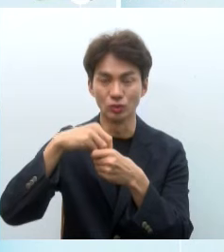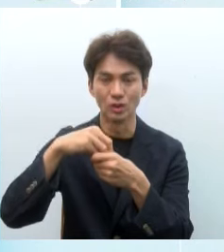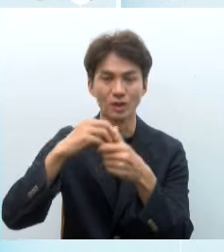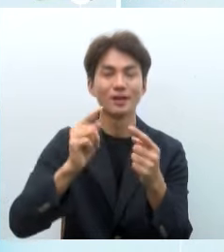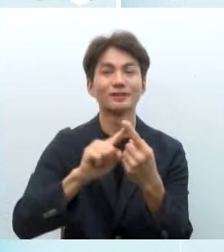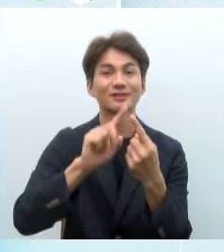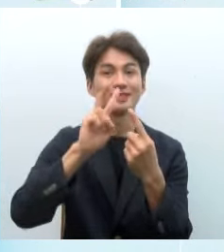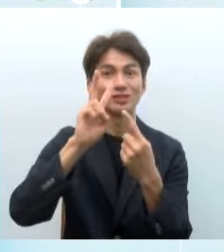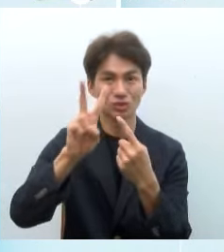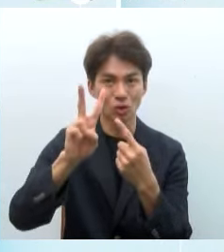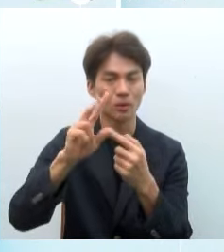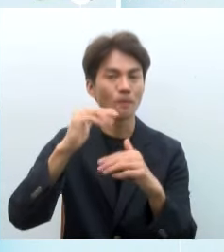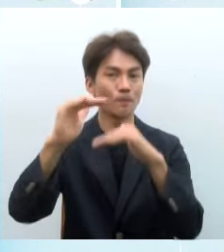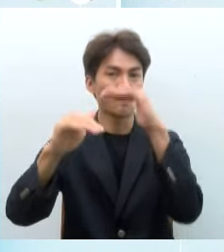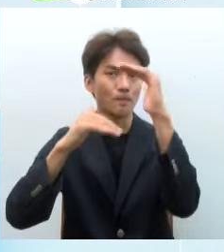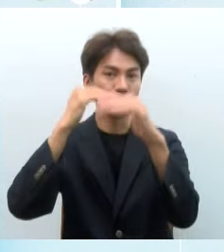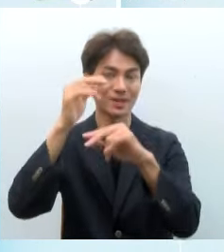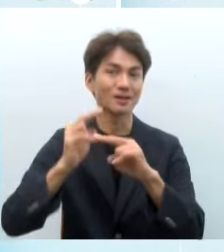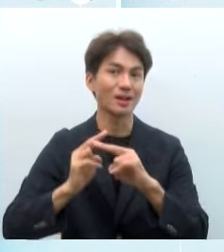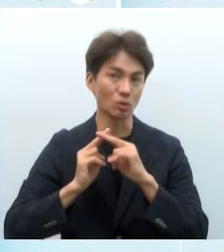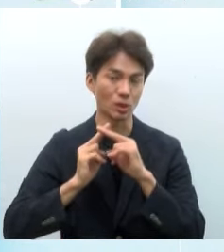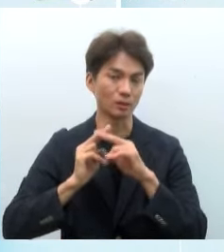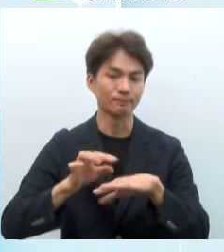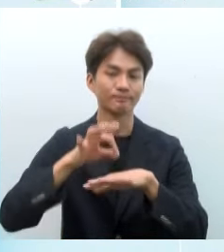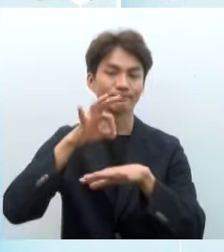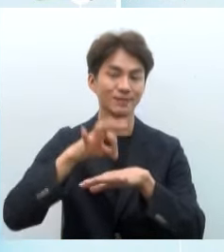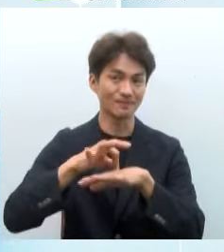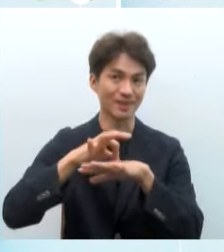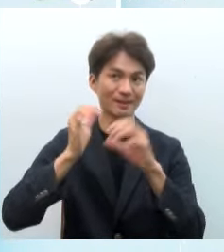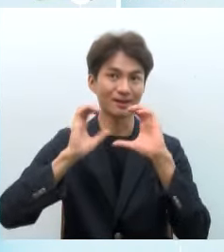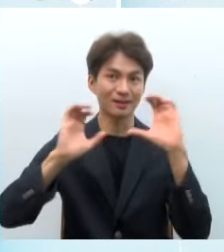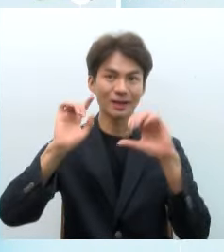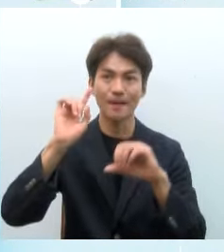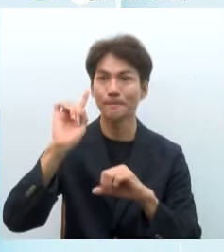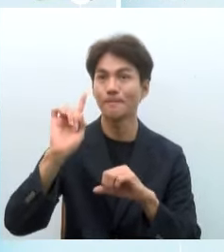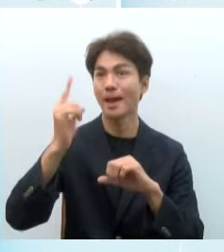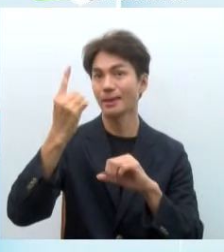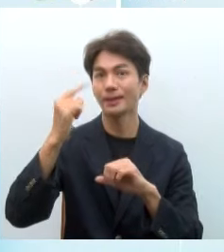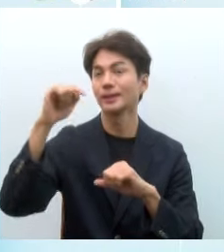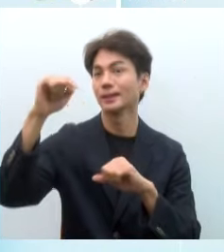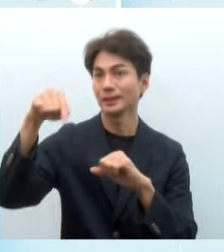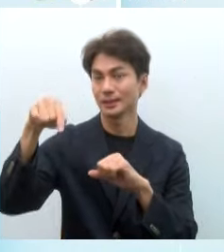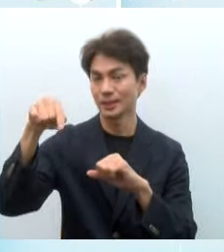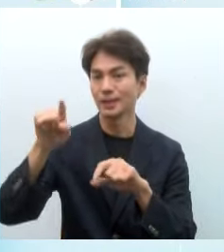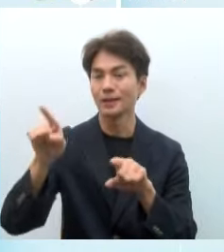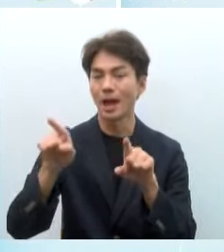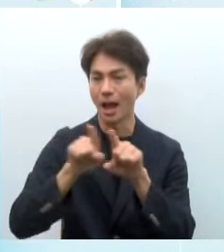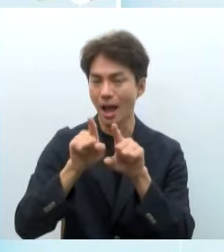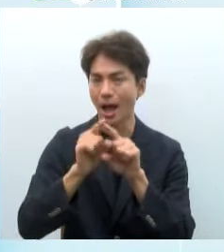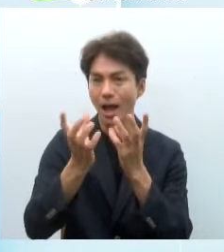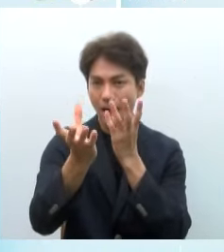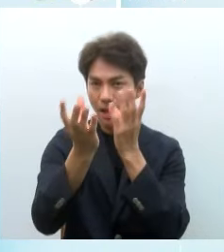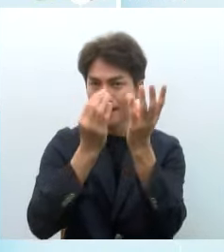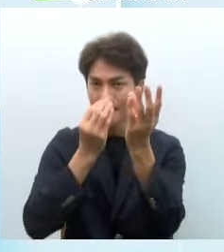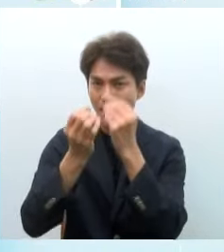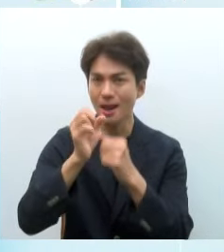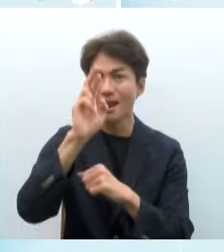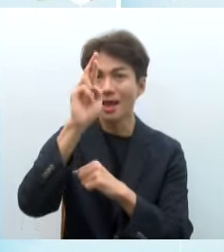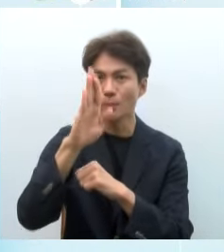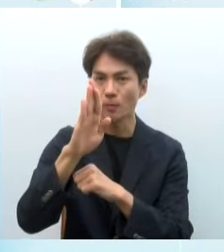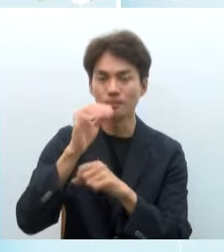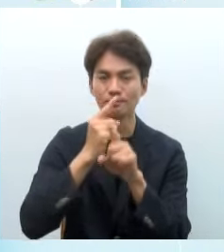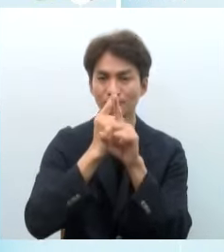องโดยให้ข้าราชการใหม่นั้นได้ลงเรียนในระบบ e-learning ตามหลักสูตร